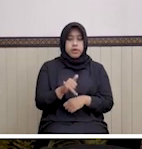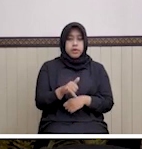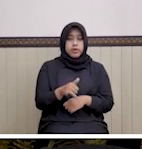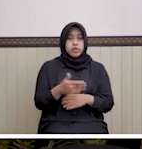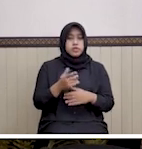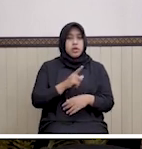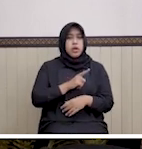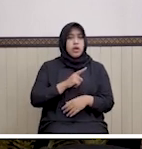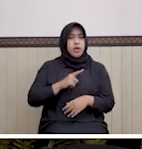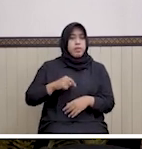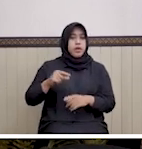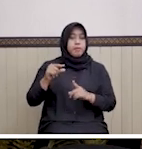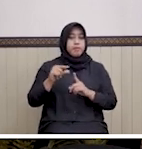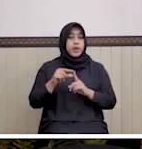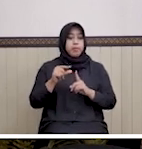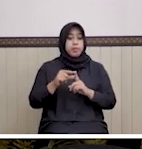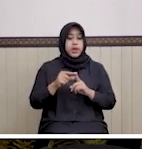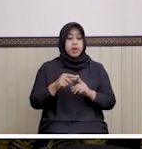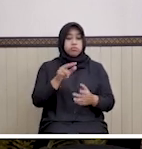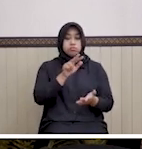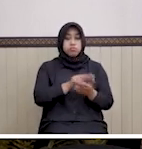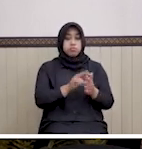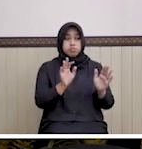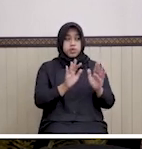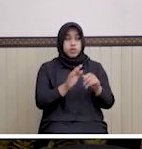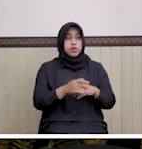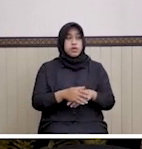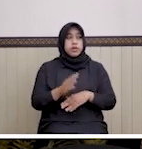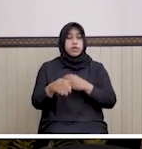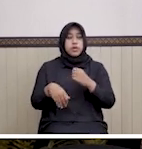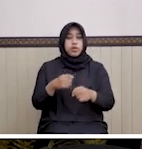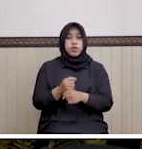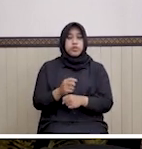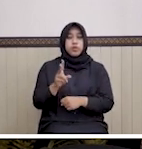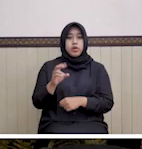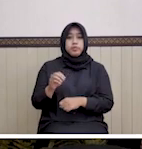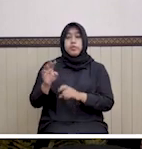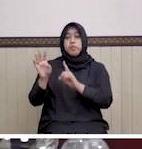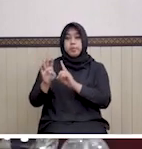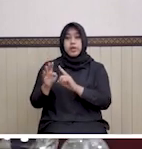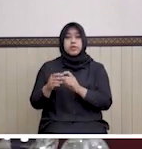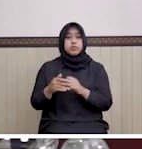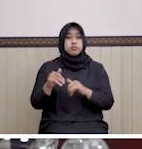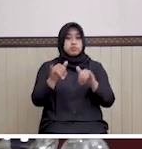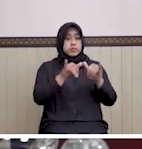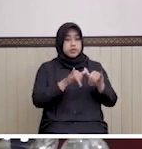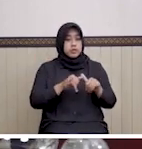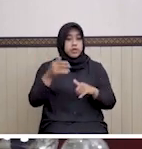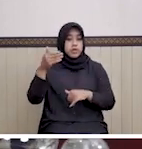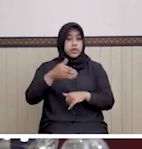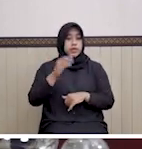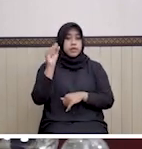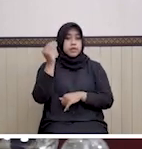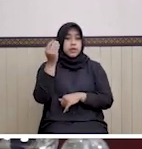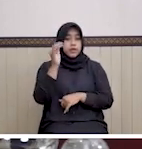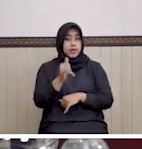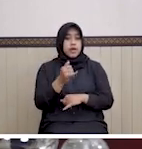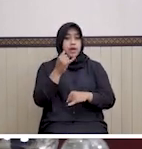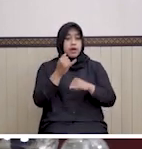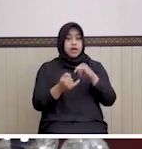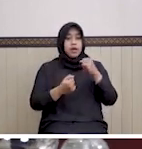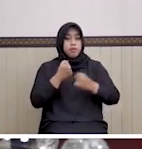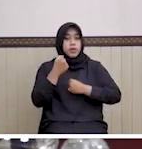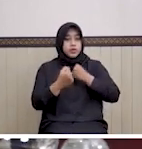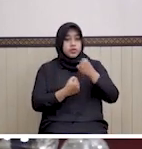sudah lama sejak PP itu belum berdiri kita kemudian yang bersama-sama ke Jakarta itu ya jadi akhirnya